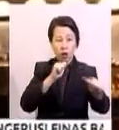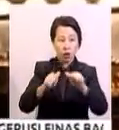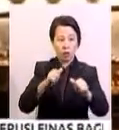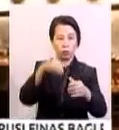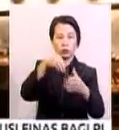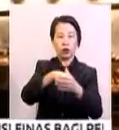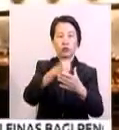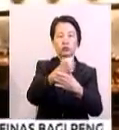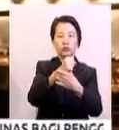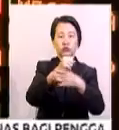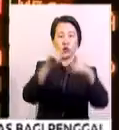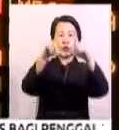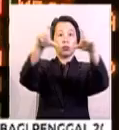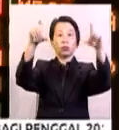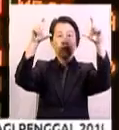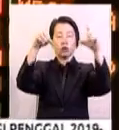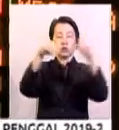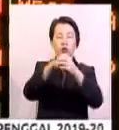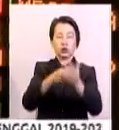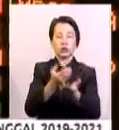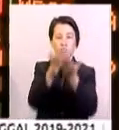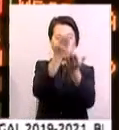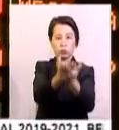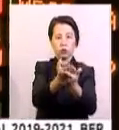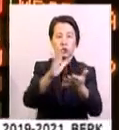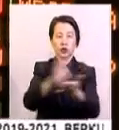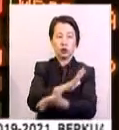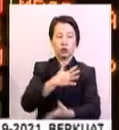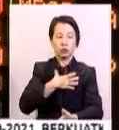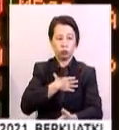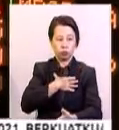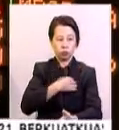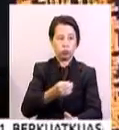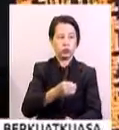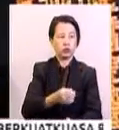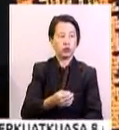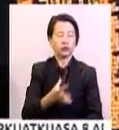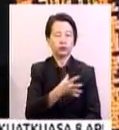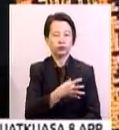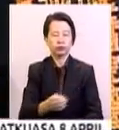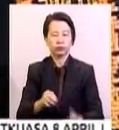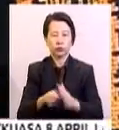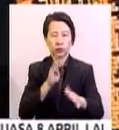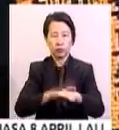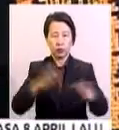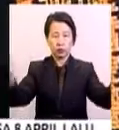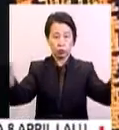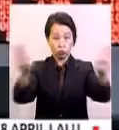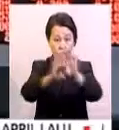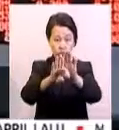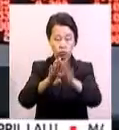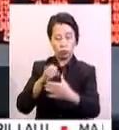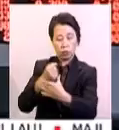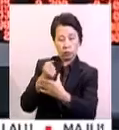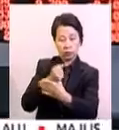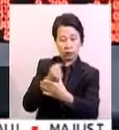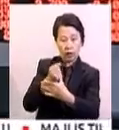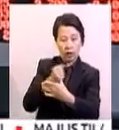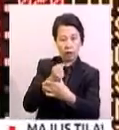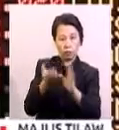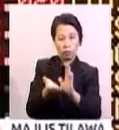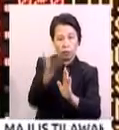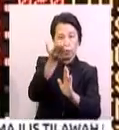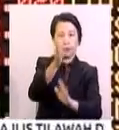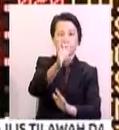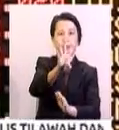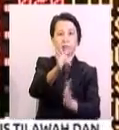Bursa Malaysia di tengah-tengah pembentangan kertas putih tersebut. Ketika ditutup, saham syarikat perdagangan itu naik